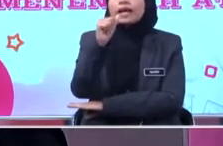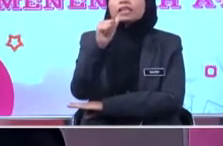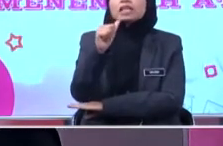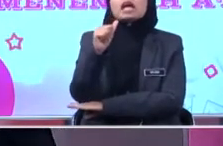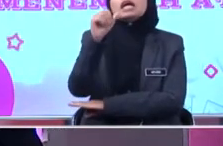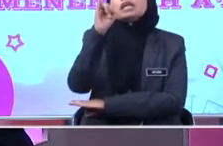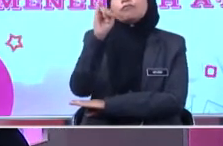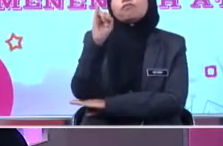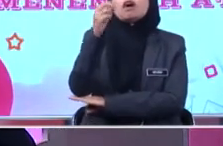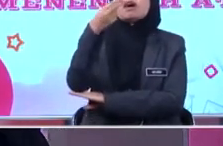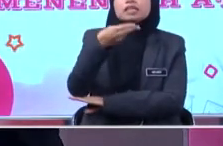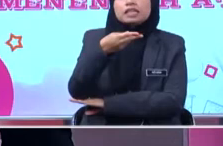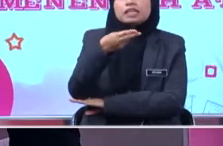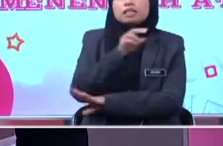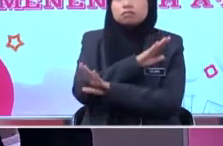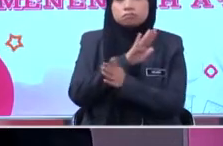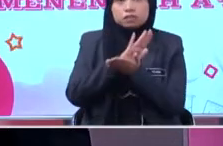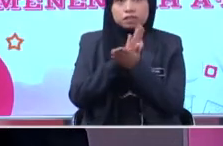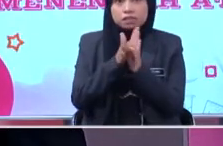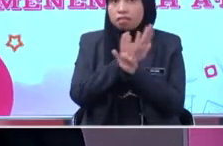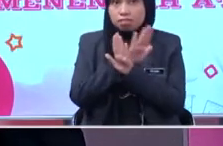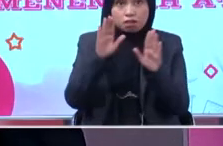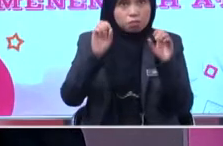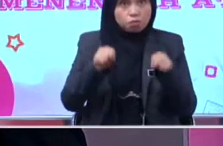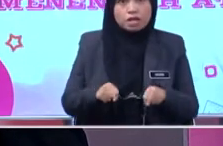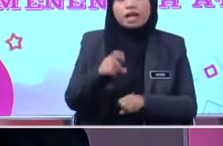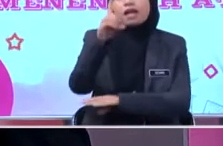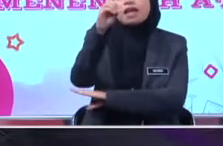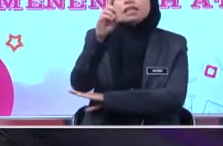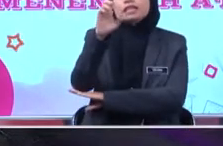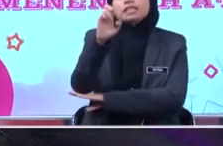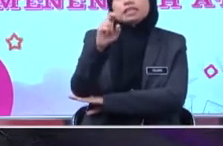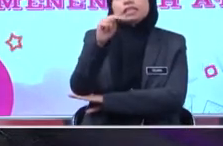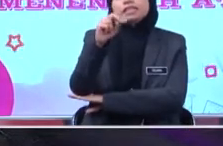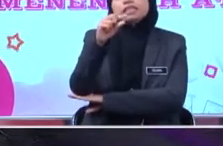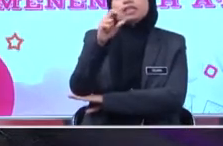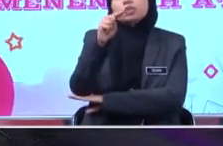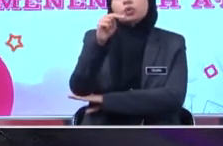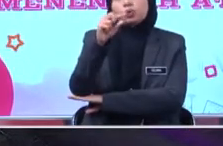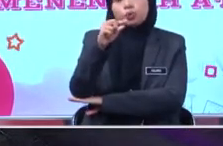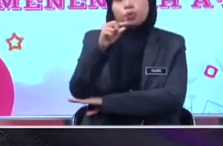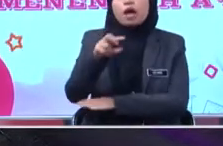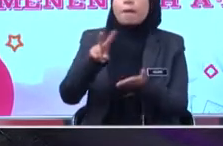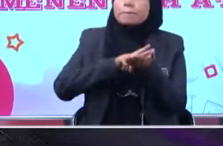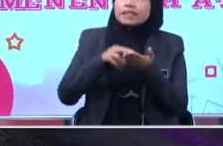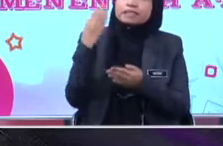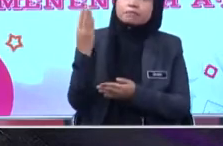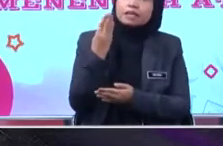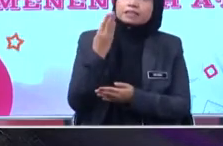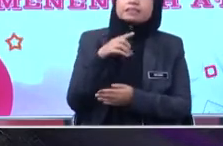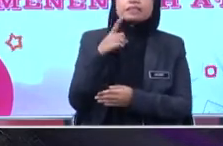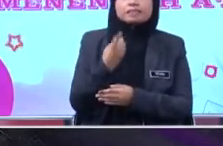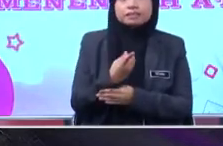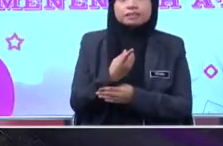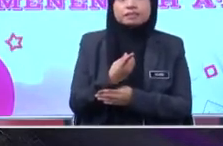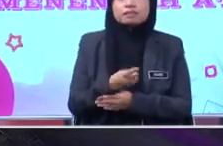jadi tidak bolehlah untuk didengungkan canidae dibaca seperti biasa Seperti biasa kita akan fokuskan